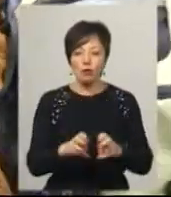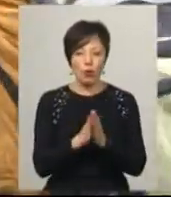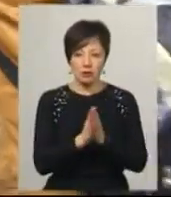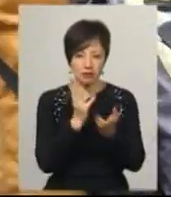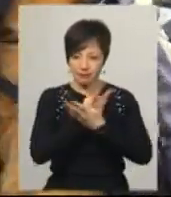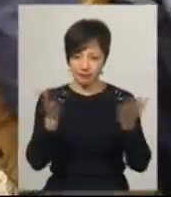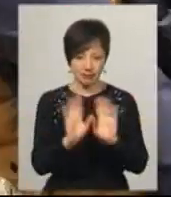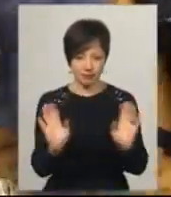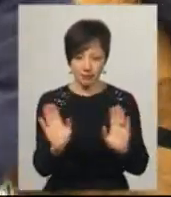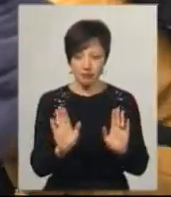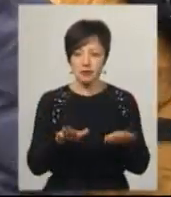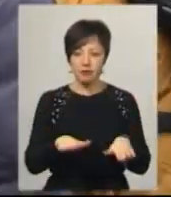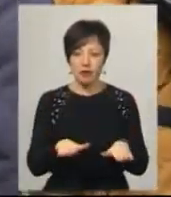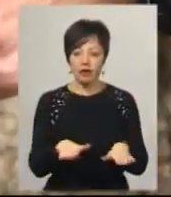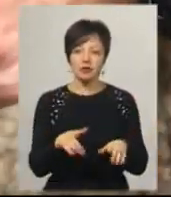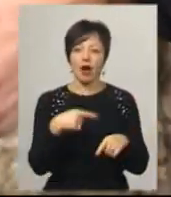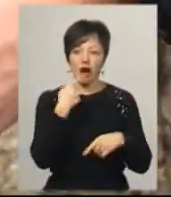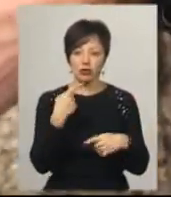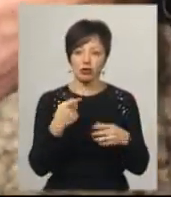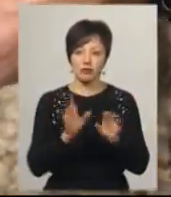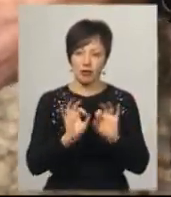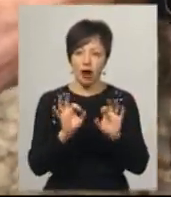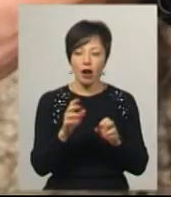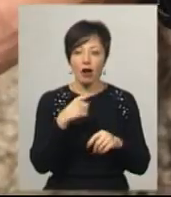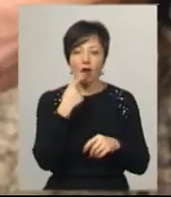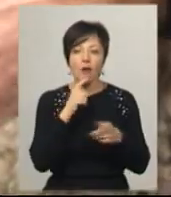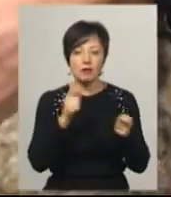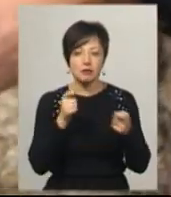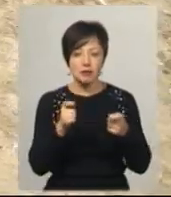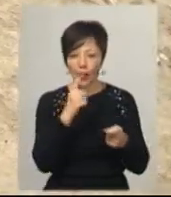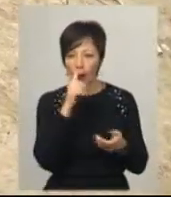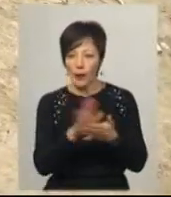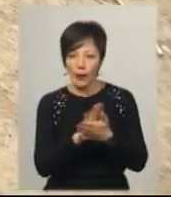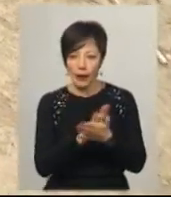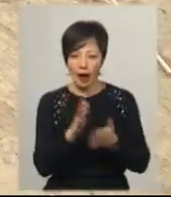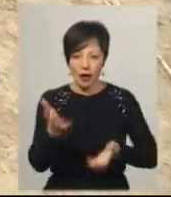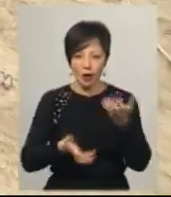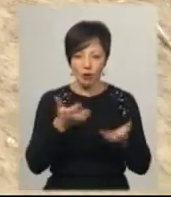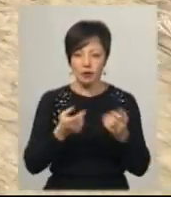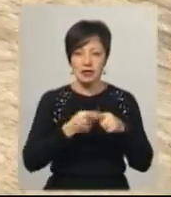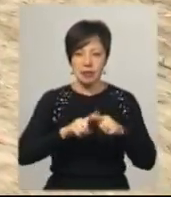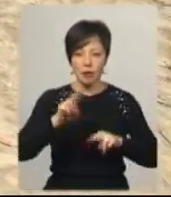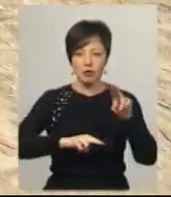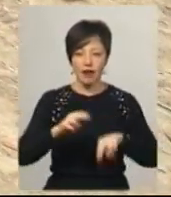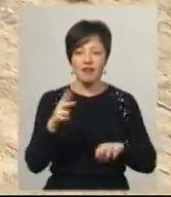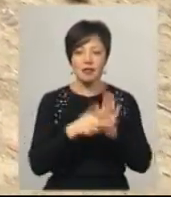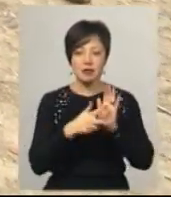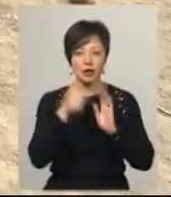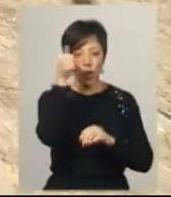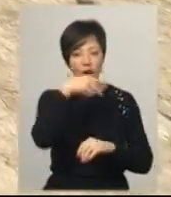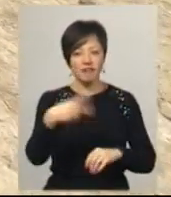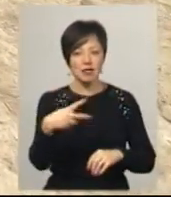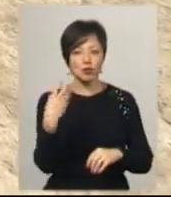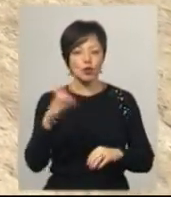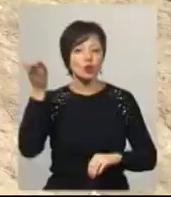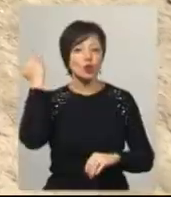не оприлюднювати. Зі слів Ігоря Старенького, остерігаються чорних археологів. Нагадаю, Дністровське водосховище побудували в 80-х роках 20-го століття.